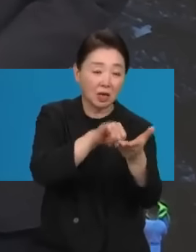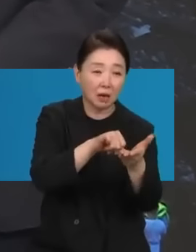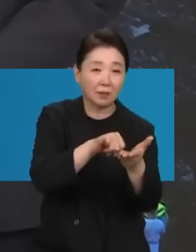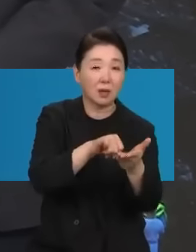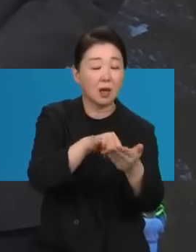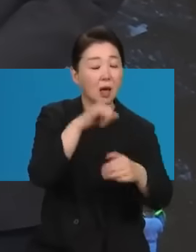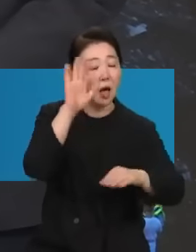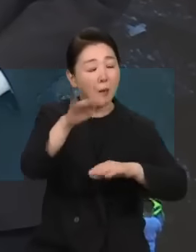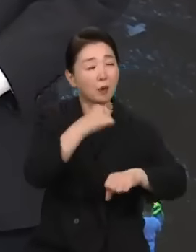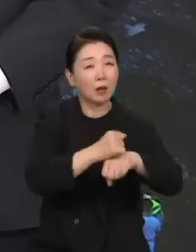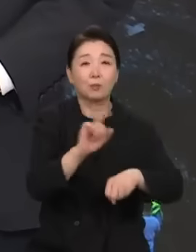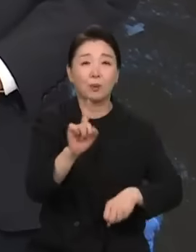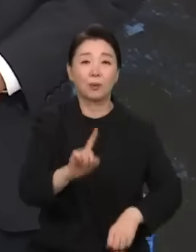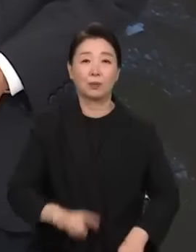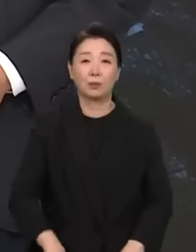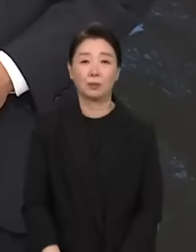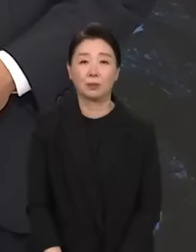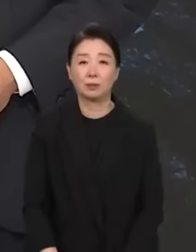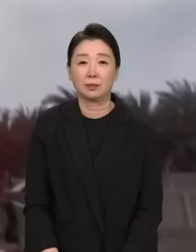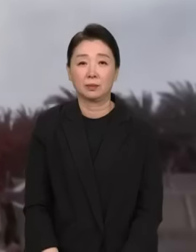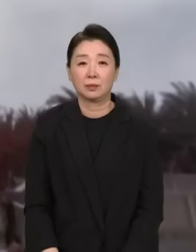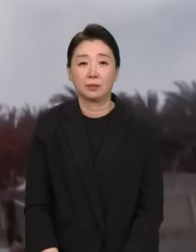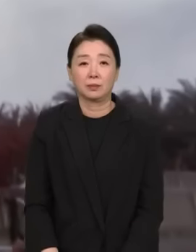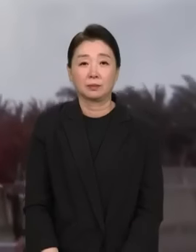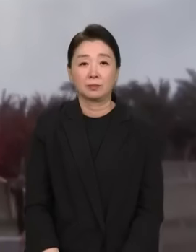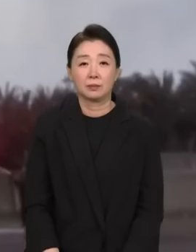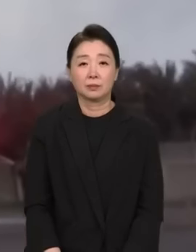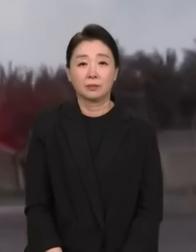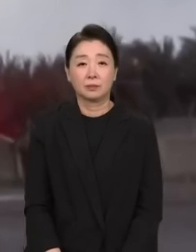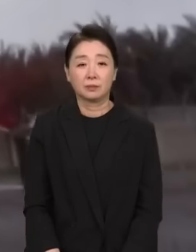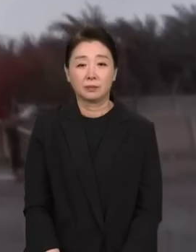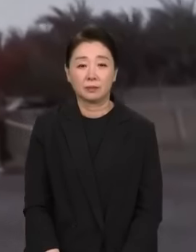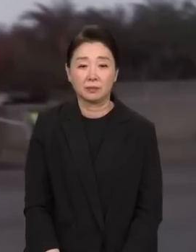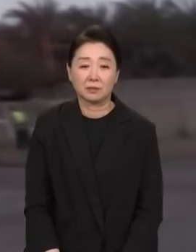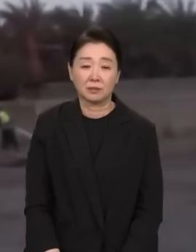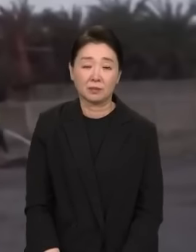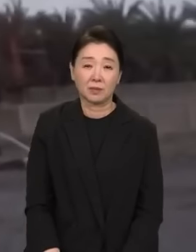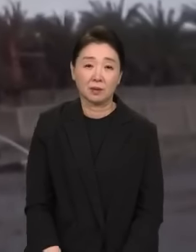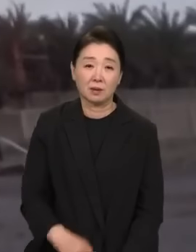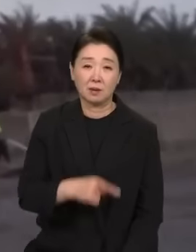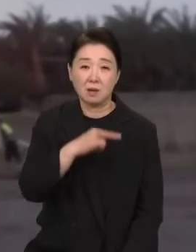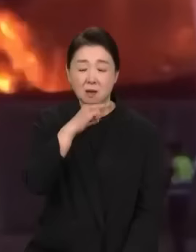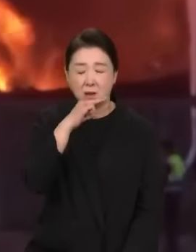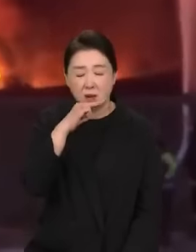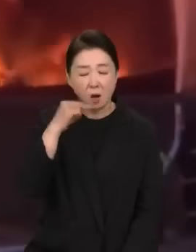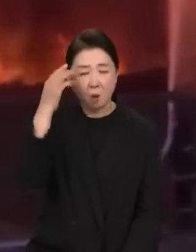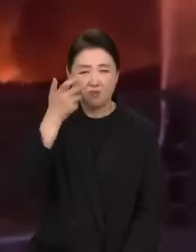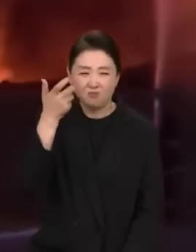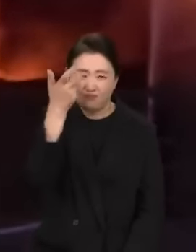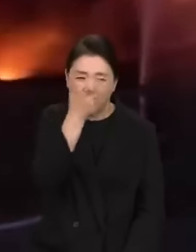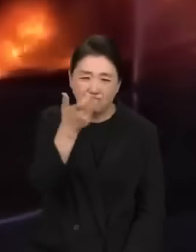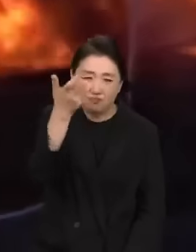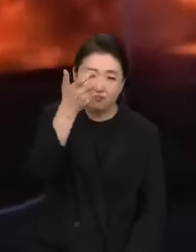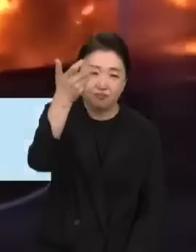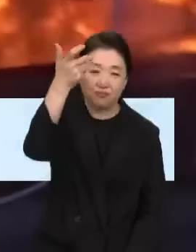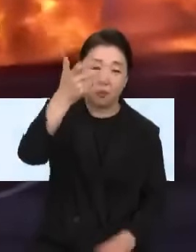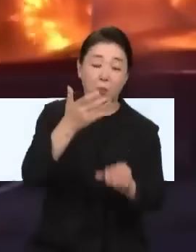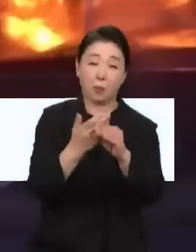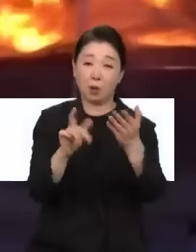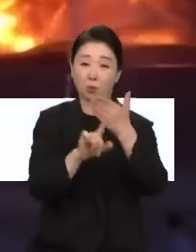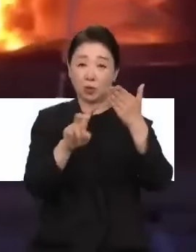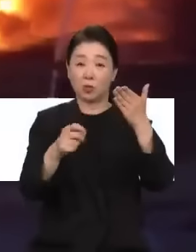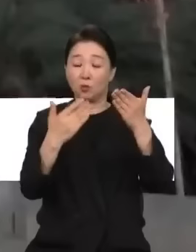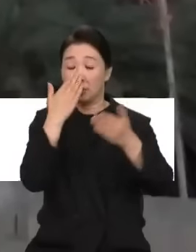관건입니다 심수미 기자입니다 검붉은 불기둥이 피어오릅니다 현지 시간 29일